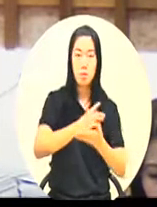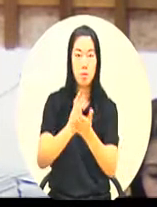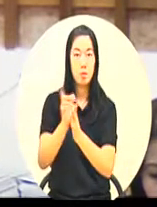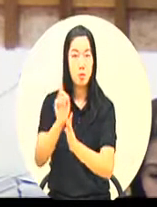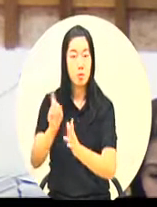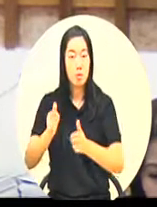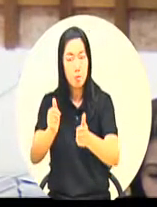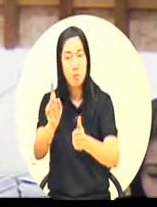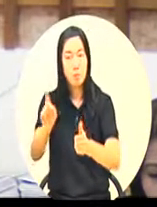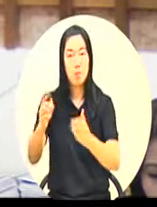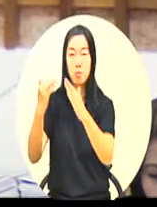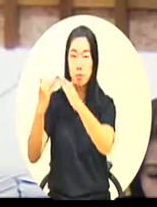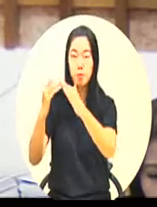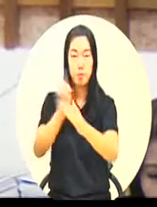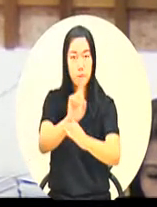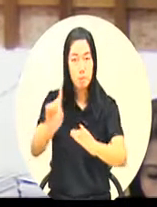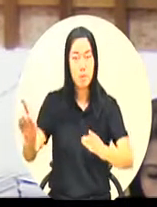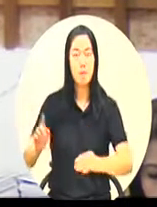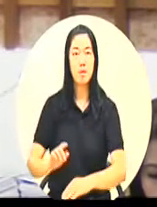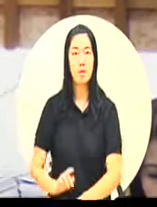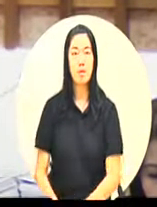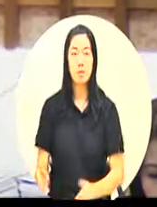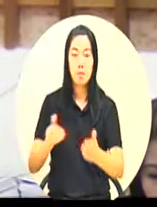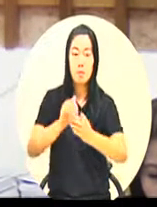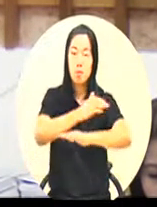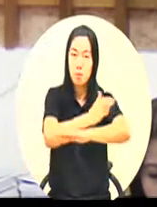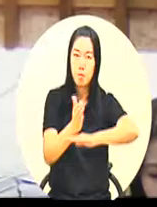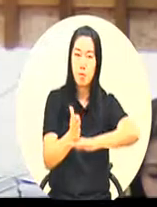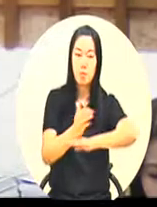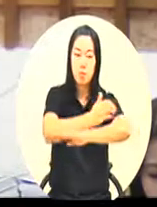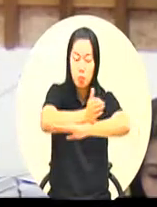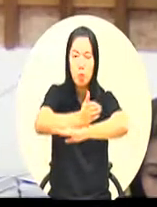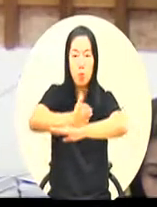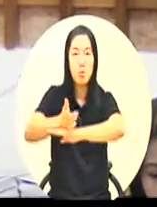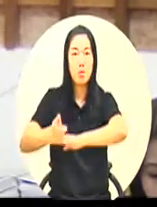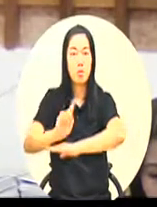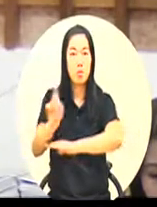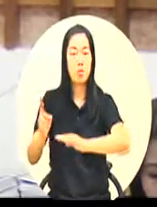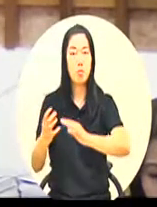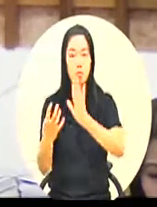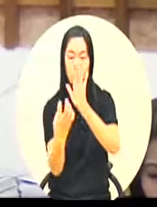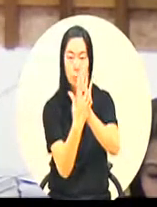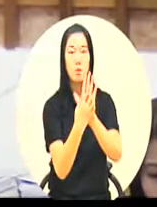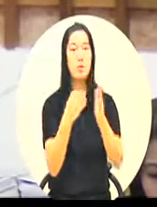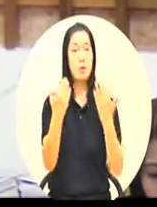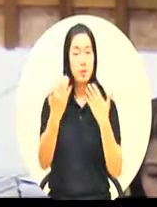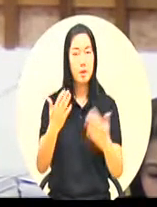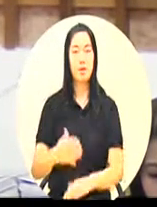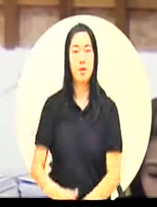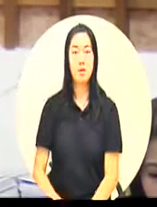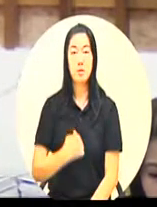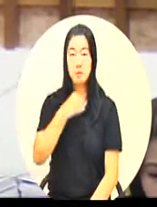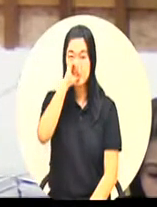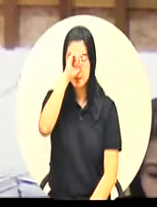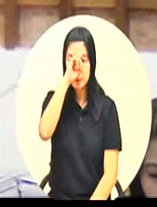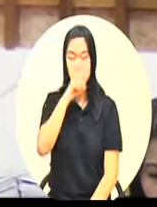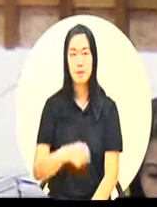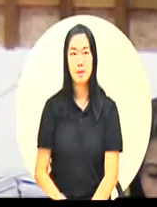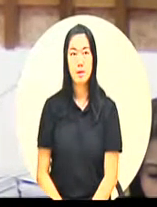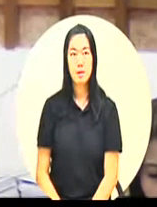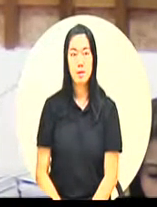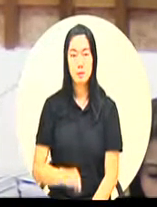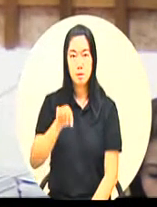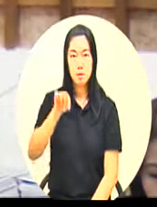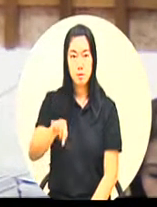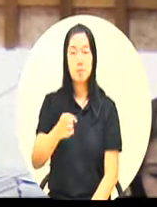道什么府到县是它的最一个单位，基本单位。我们希望这点要